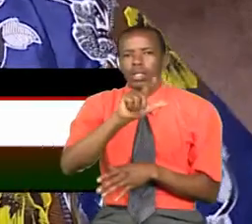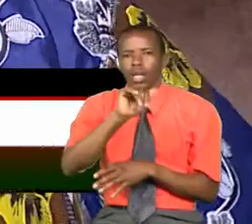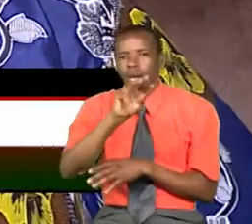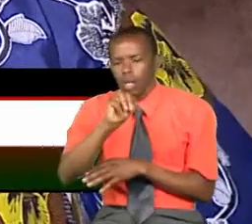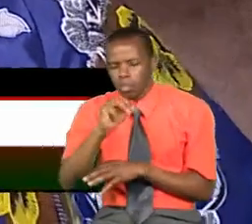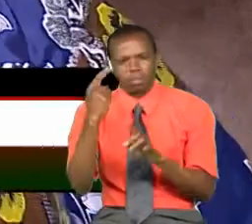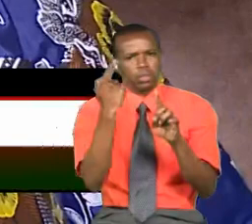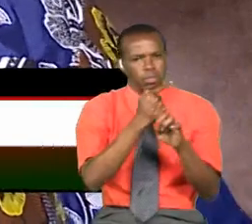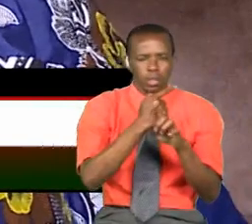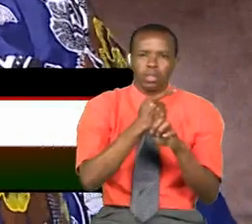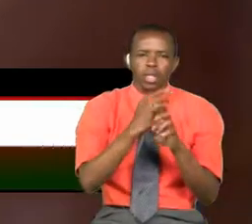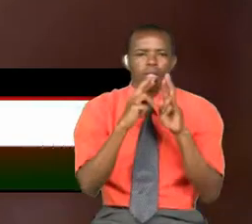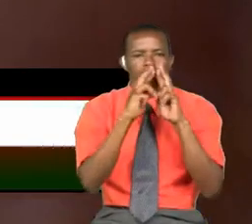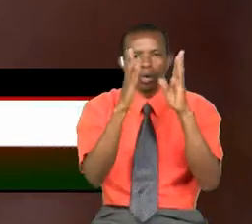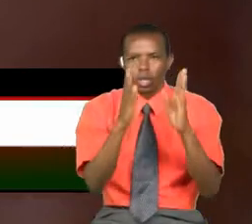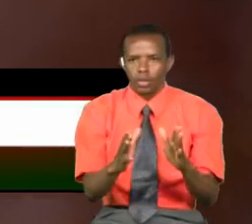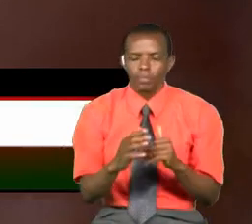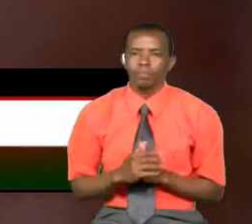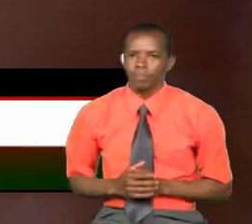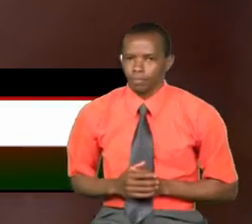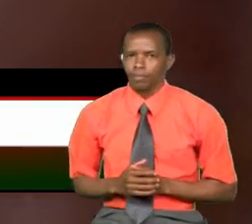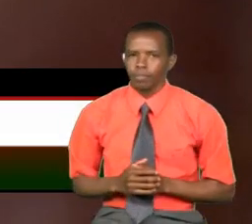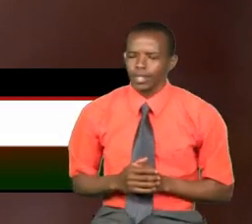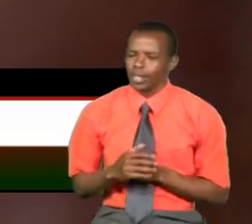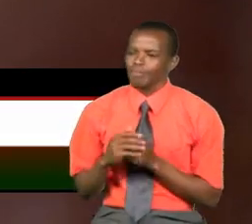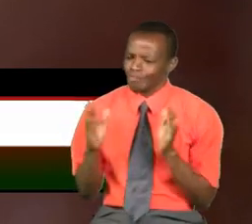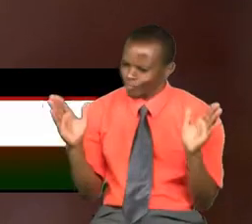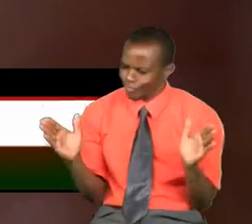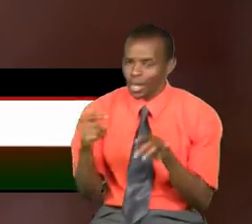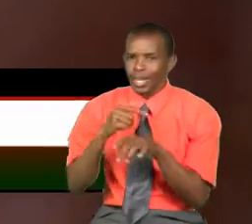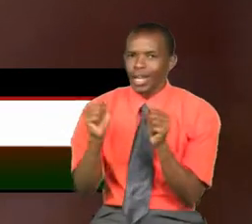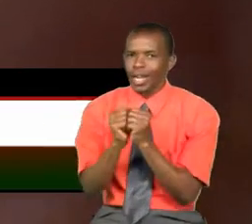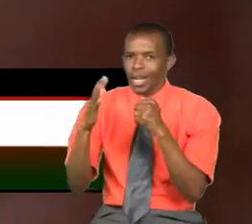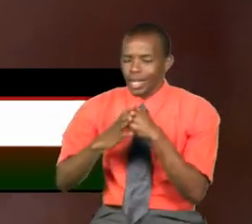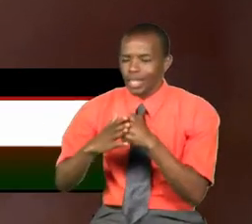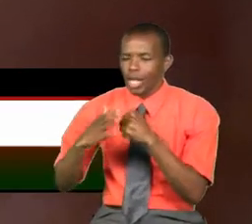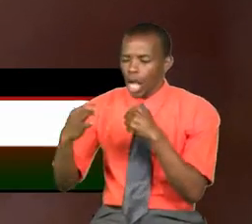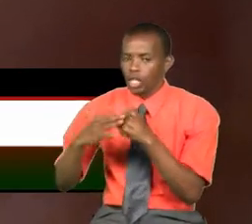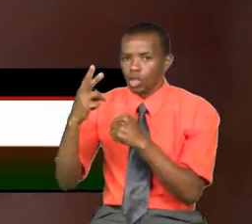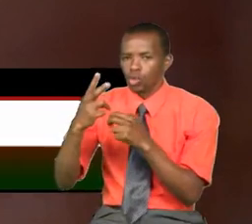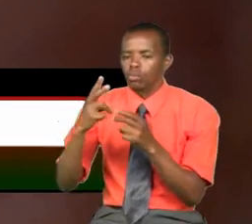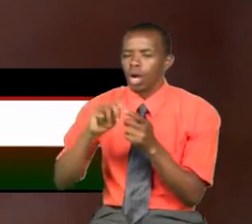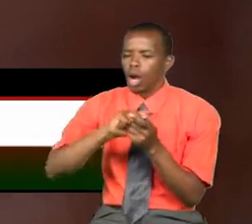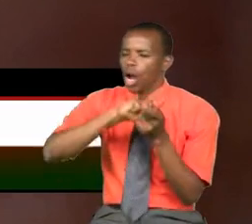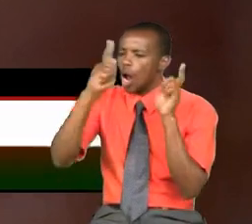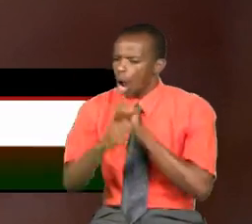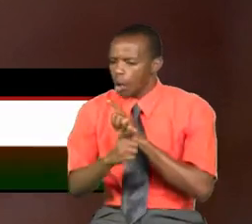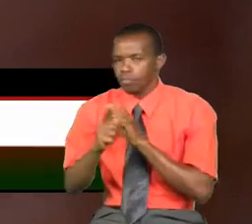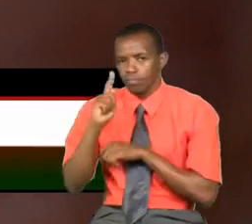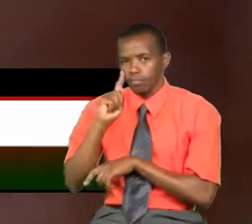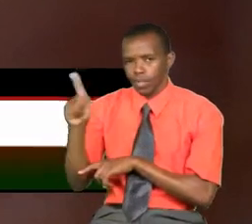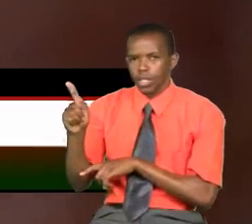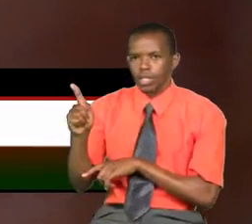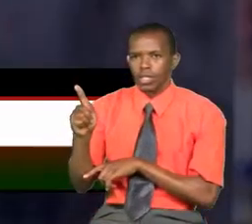Umari na wengine. For his courage during the 1982 coup, Leonard MamboMbotela